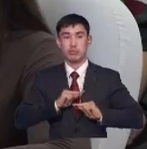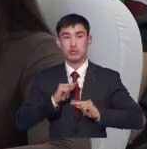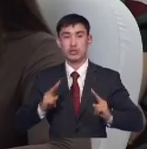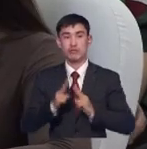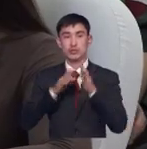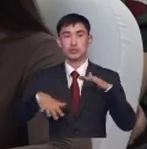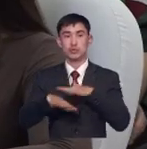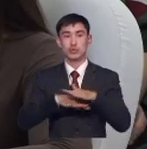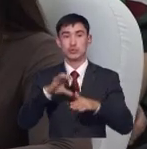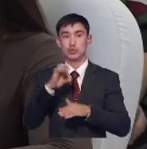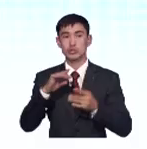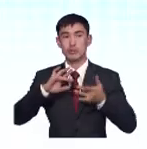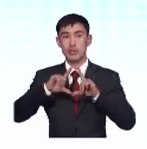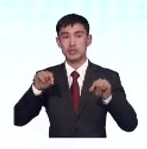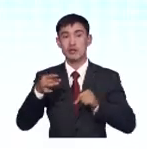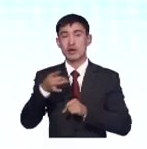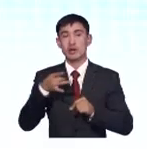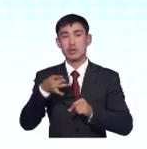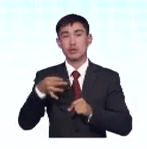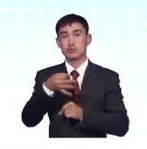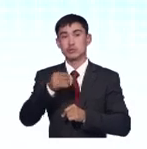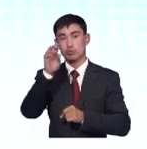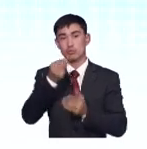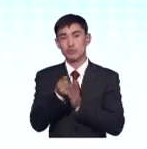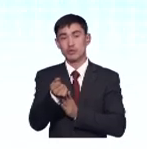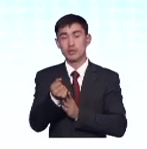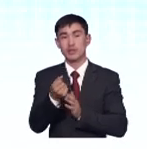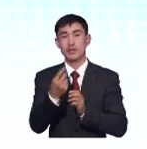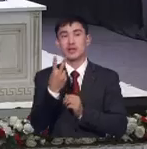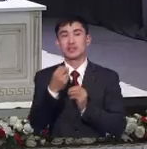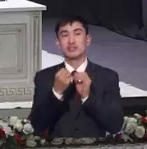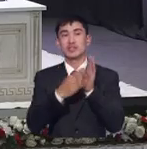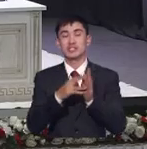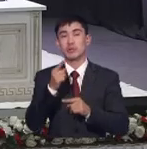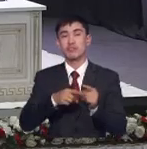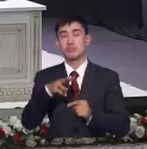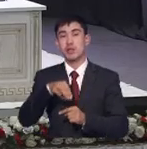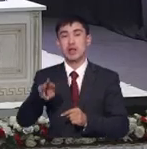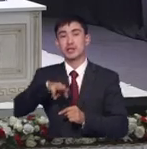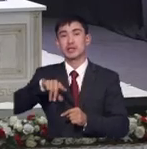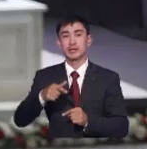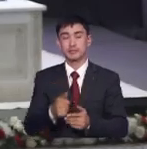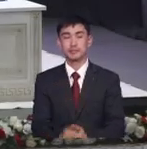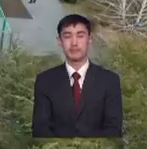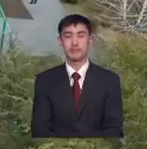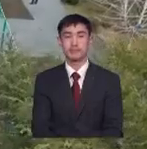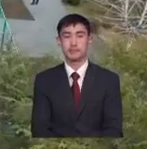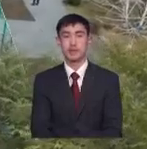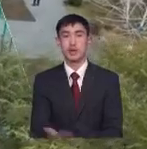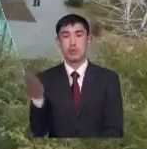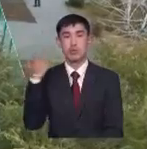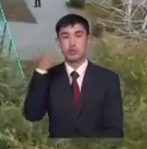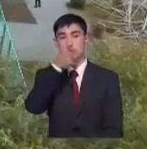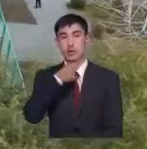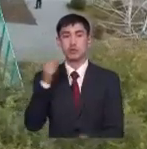инфраструктурных социальных объектов в районе из областного бюджета было выделено 19,5 млр тенге в прошлом